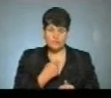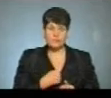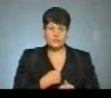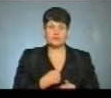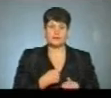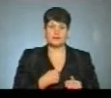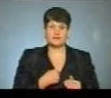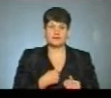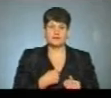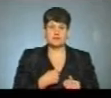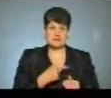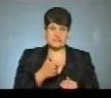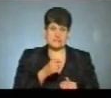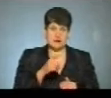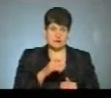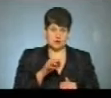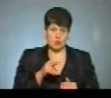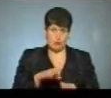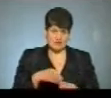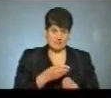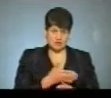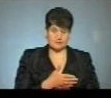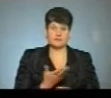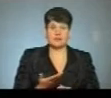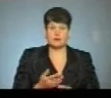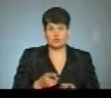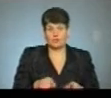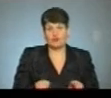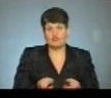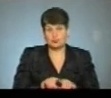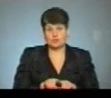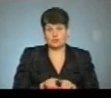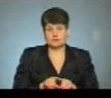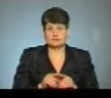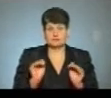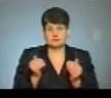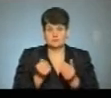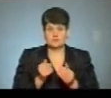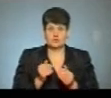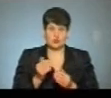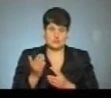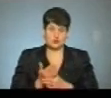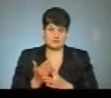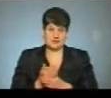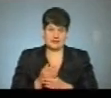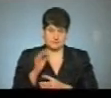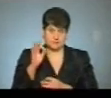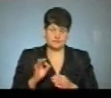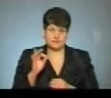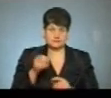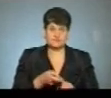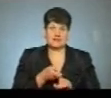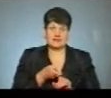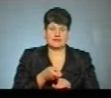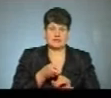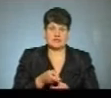надавачі послуг з газопостачання, відповідно перераховується субсидія. Тому розмір субсидії коливається в